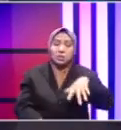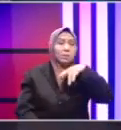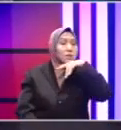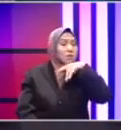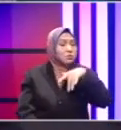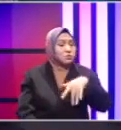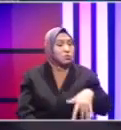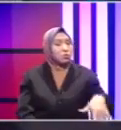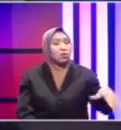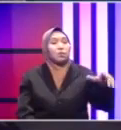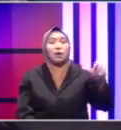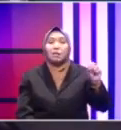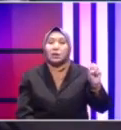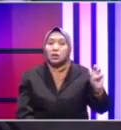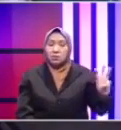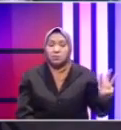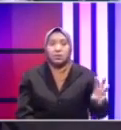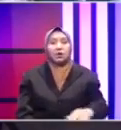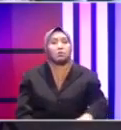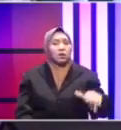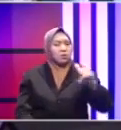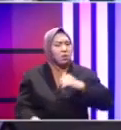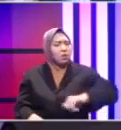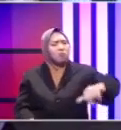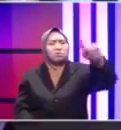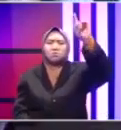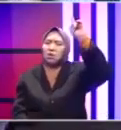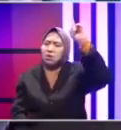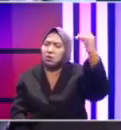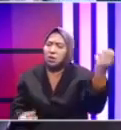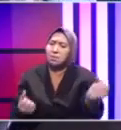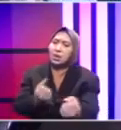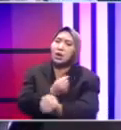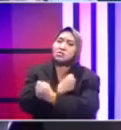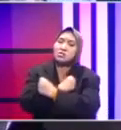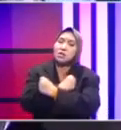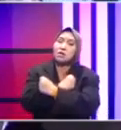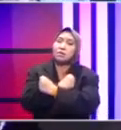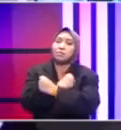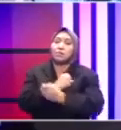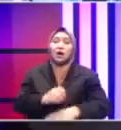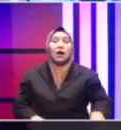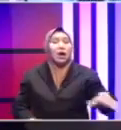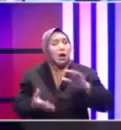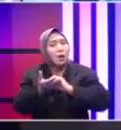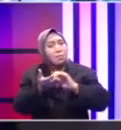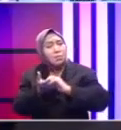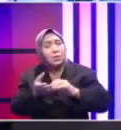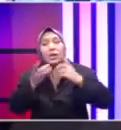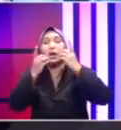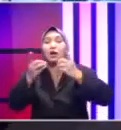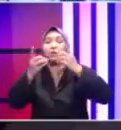muhammad wa ala ali sayyidina muhammad Allahumma Ya Allah Ya Rohman Ya Rohim ampunilah